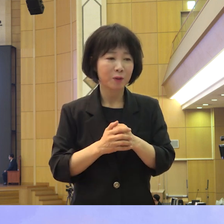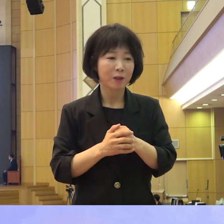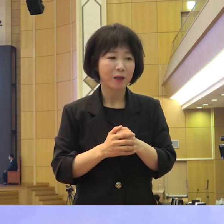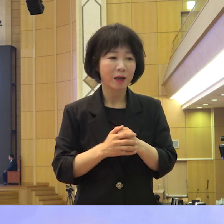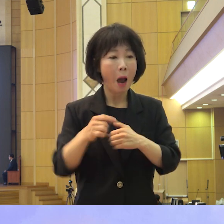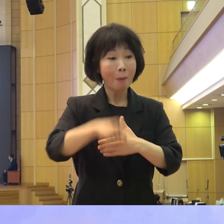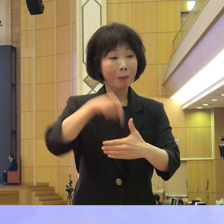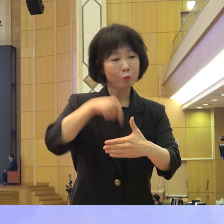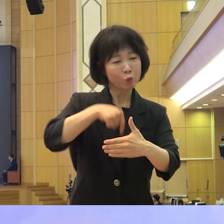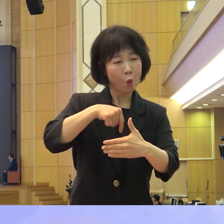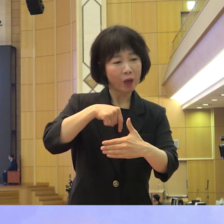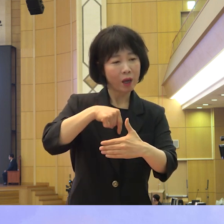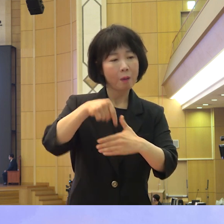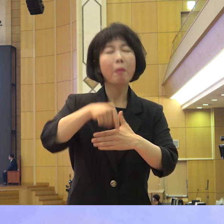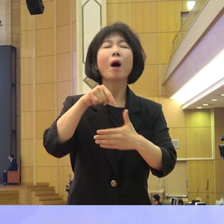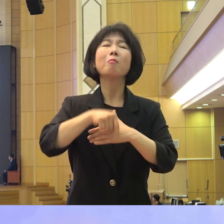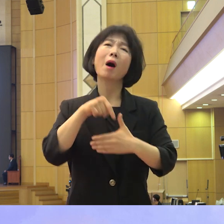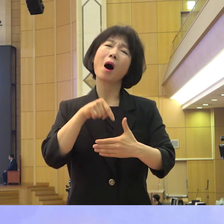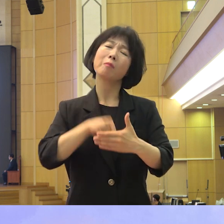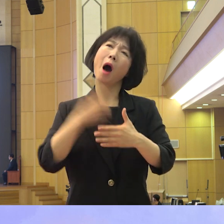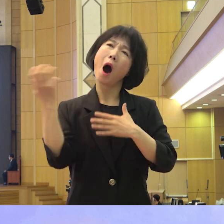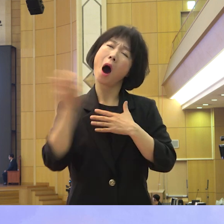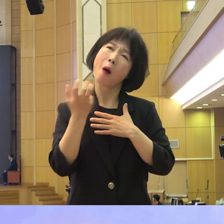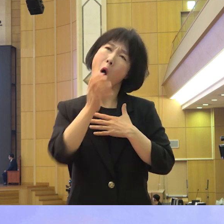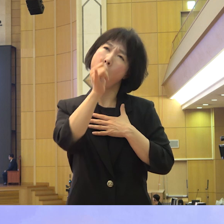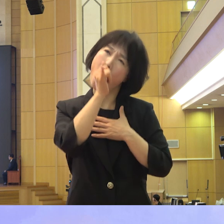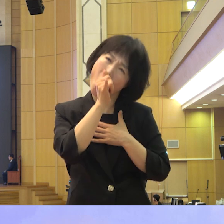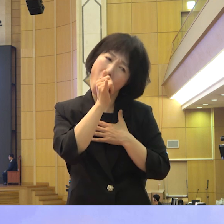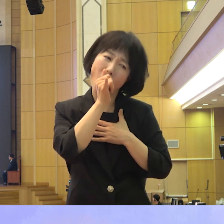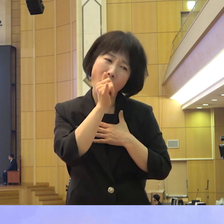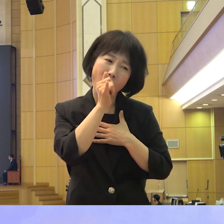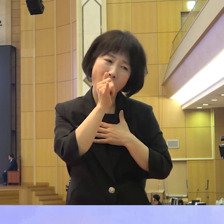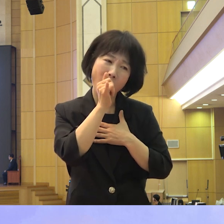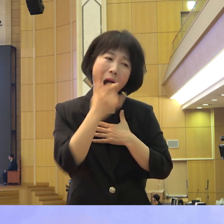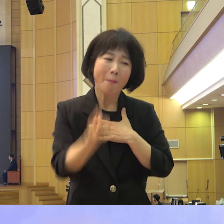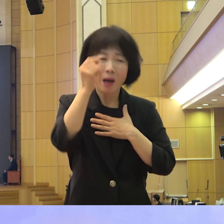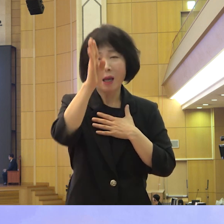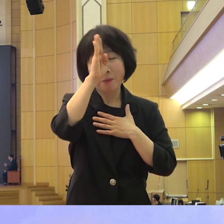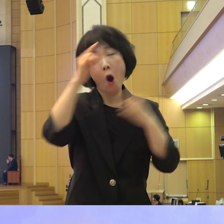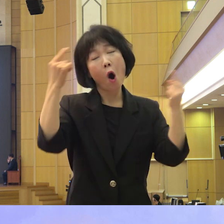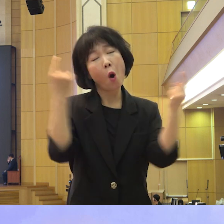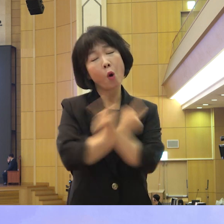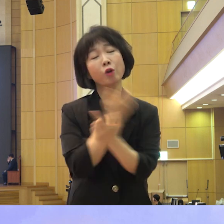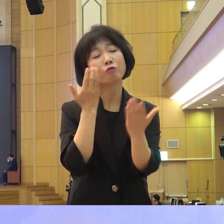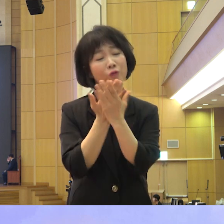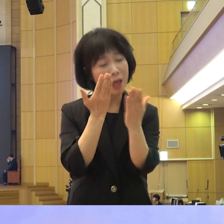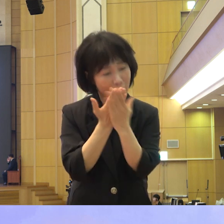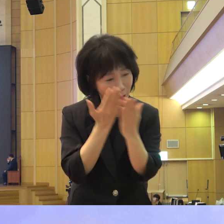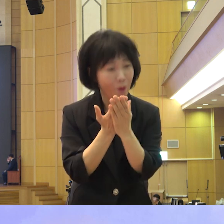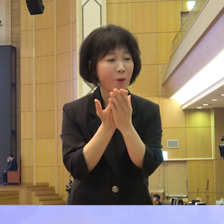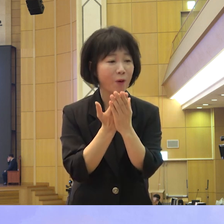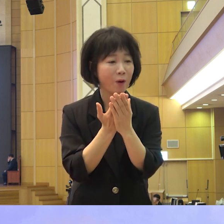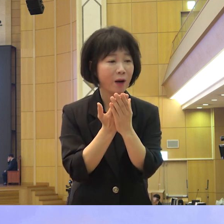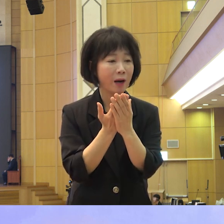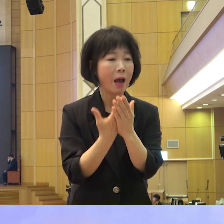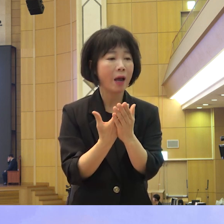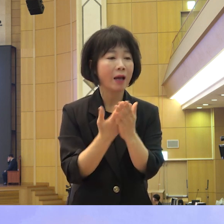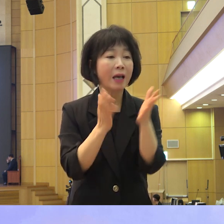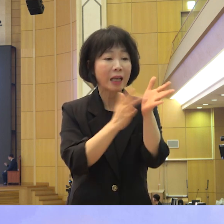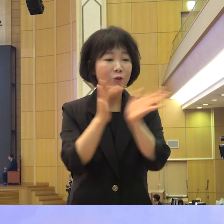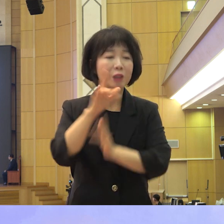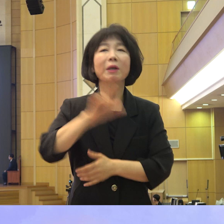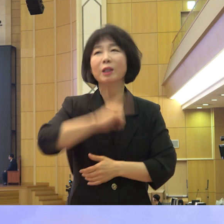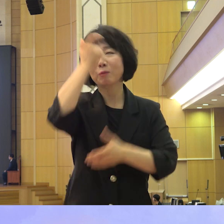그 마음에 있는 그 아픔이 있을 겁니다. 그 아픔 빨리 치료해 주게 해주세요. 아멘.